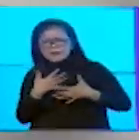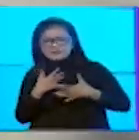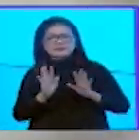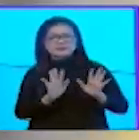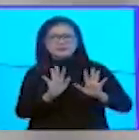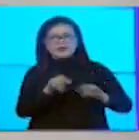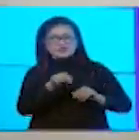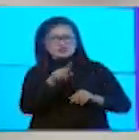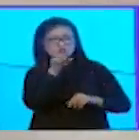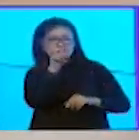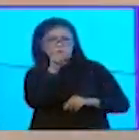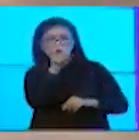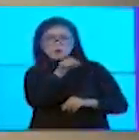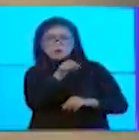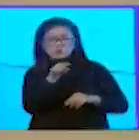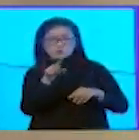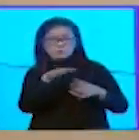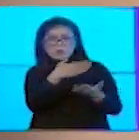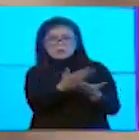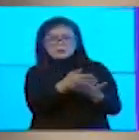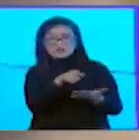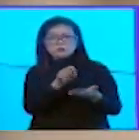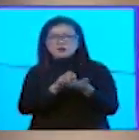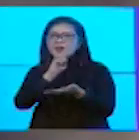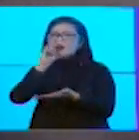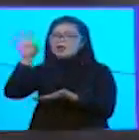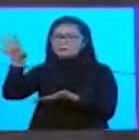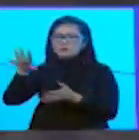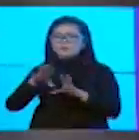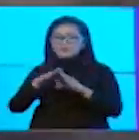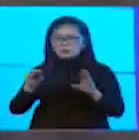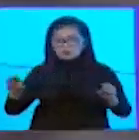fenomena hal serupa. Dari Bandung, Jawa Barat, Diki Wismara, iNews melaporkan.